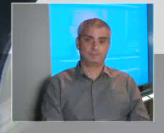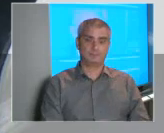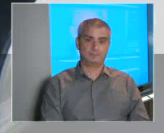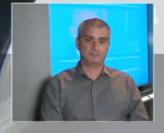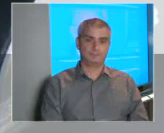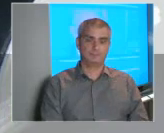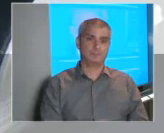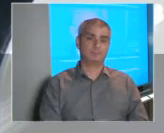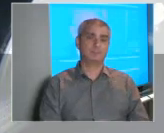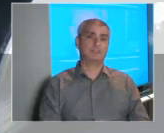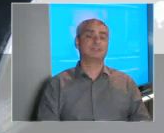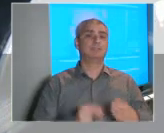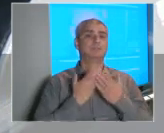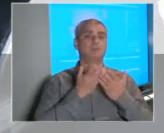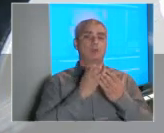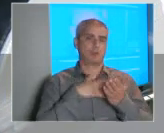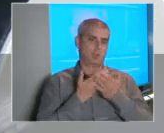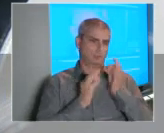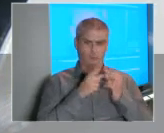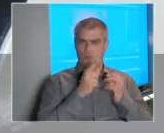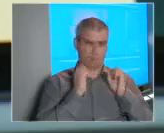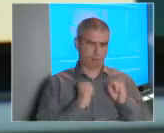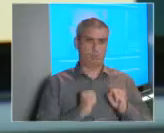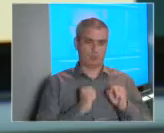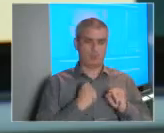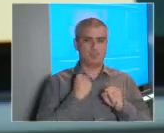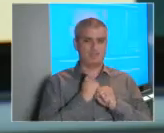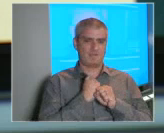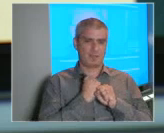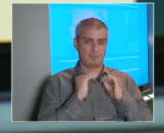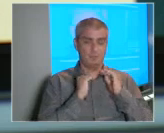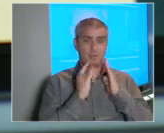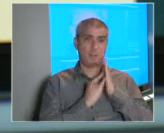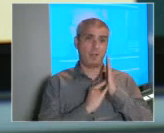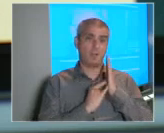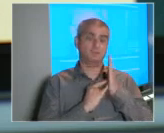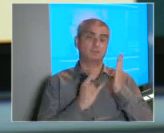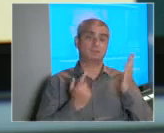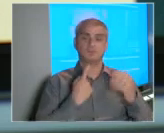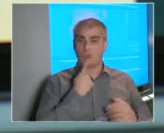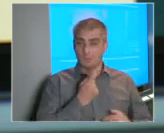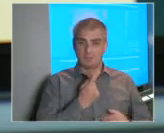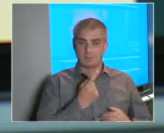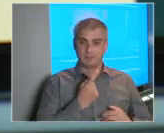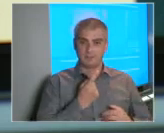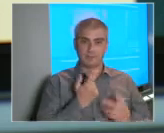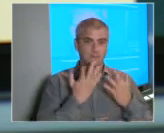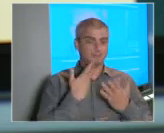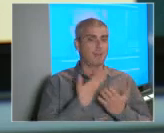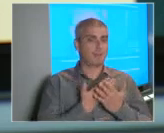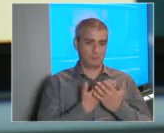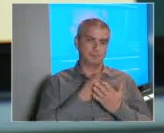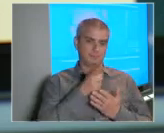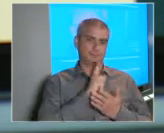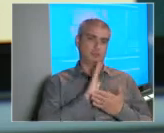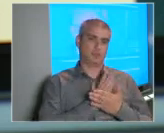בסיוע היועצים המשפטיים, הוא בוודאי יפעל על פי החוק, שזה אומר שמספר הממליצים הם